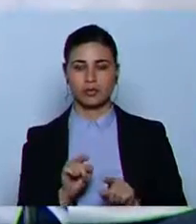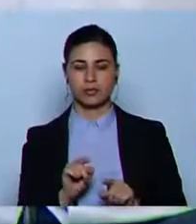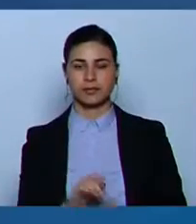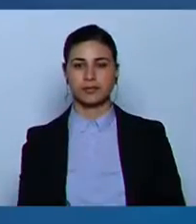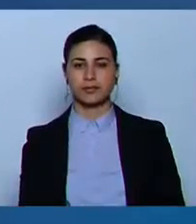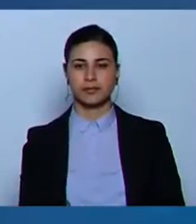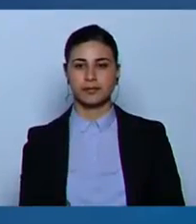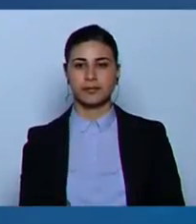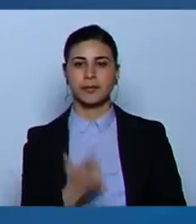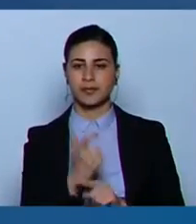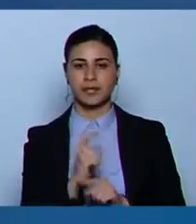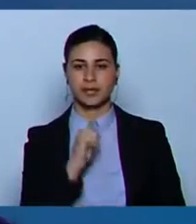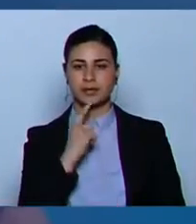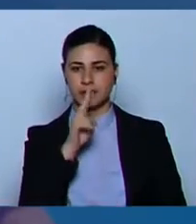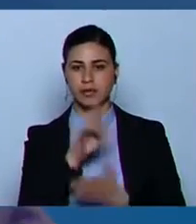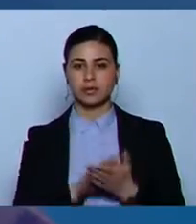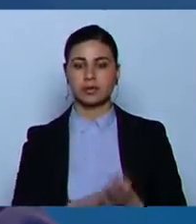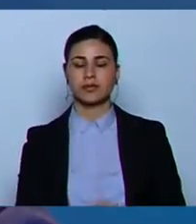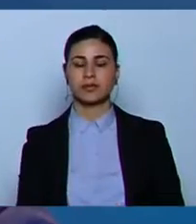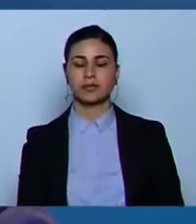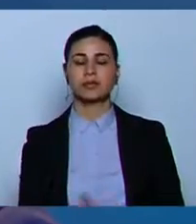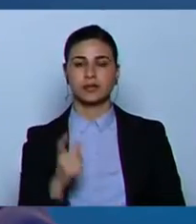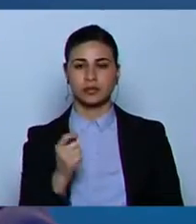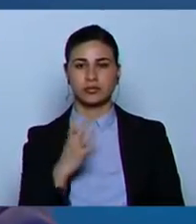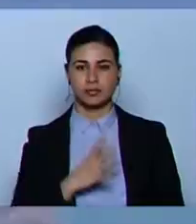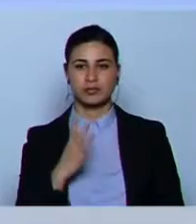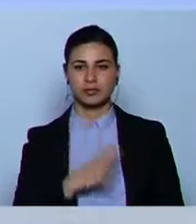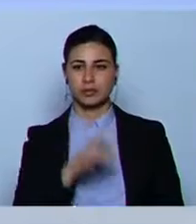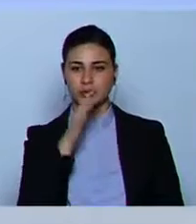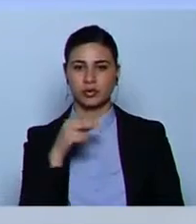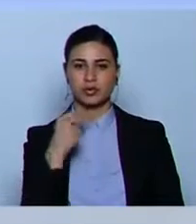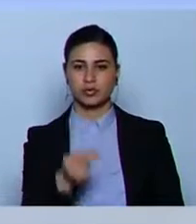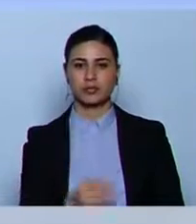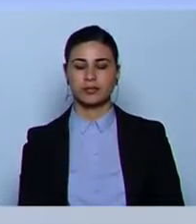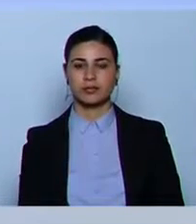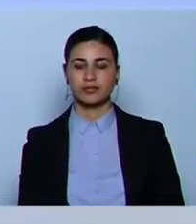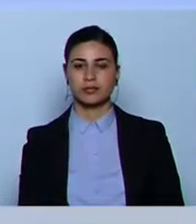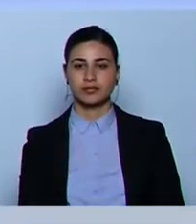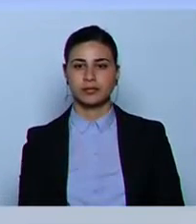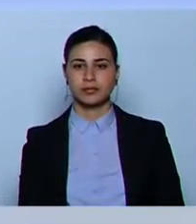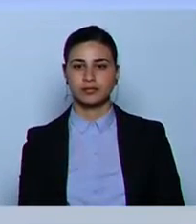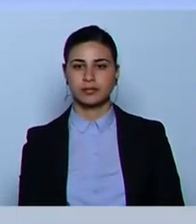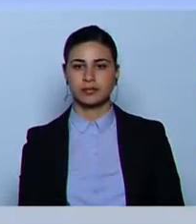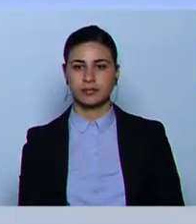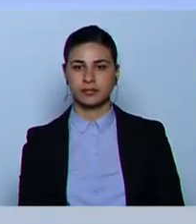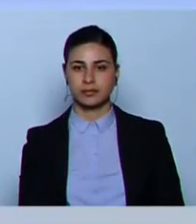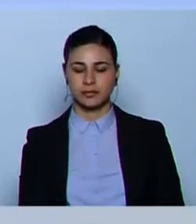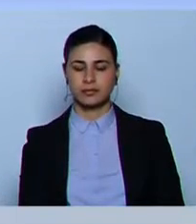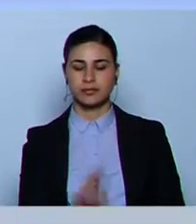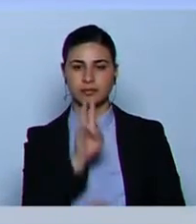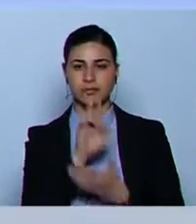ძალიან ძნელია საუბარი ძალიან ხო მოდი დაუთმოთ რომ ბატონ მიშას ჩვენ გვაინტერესებს უკვე ხო